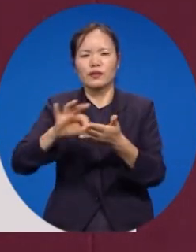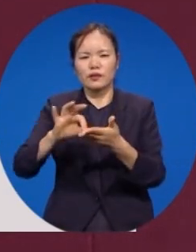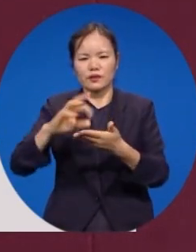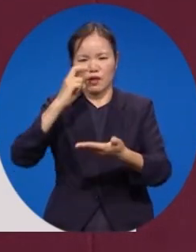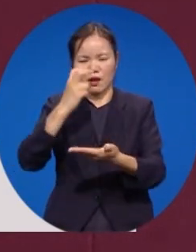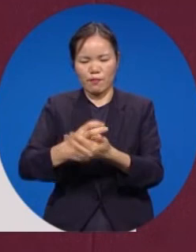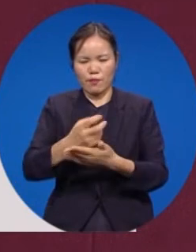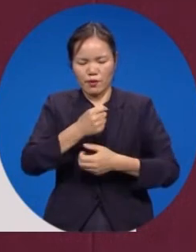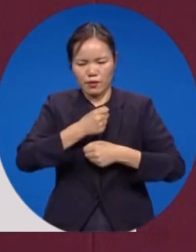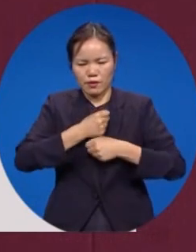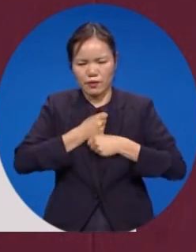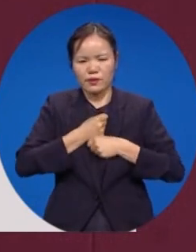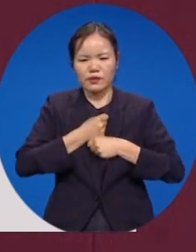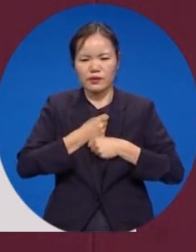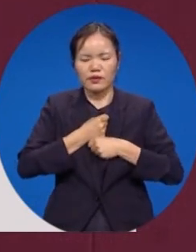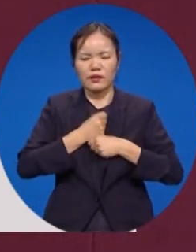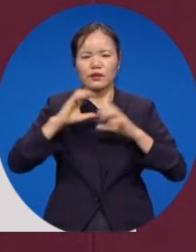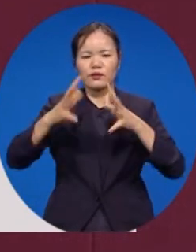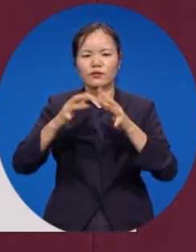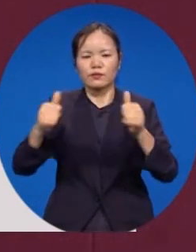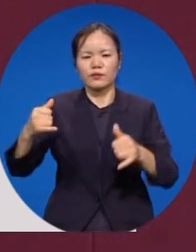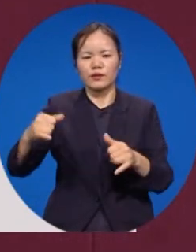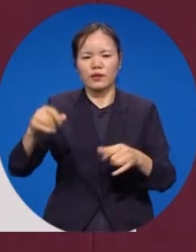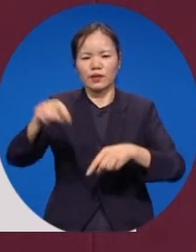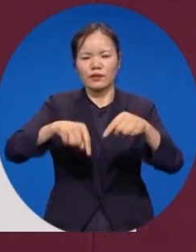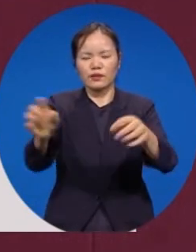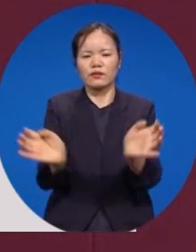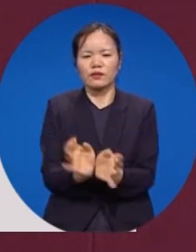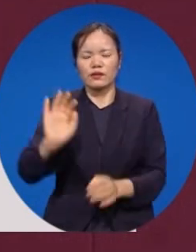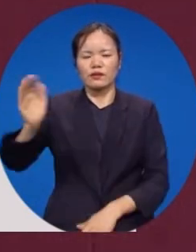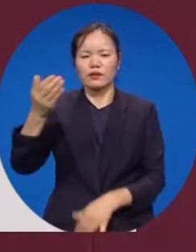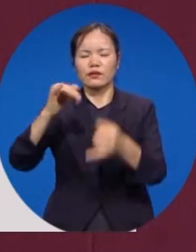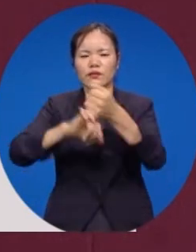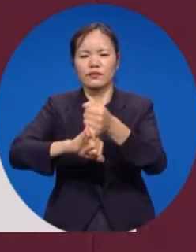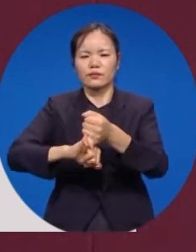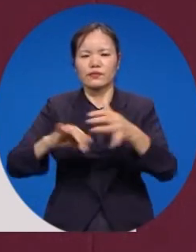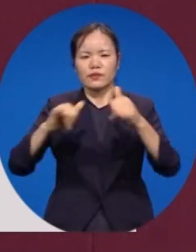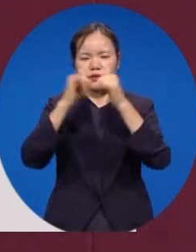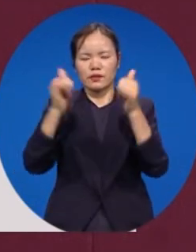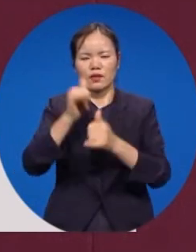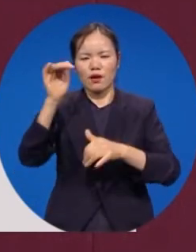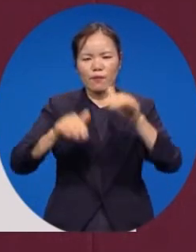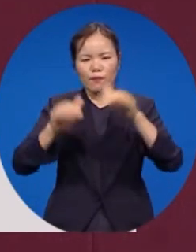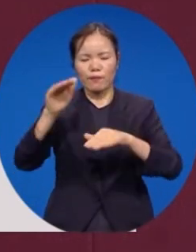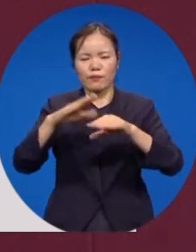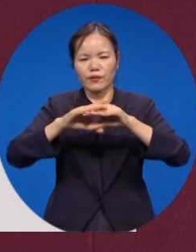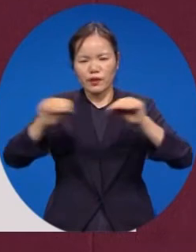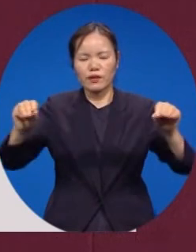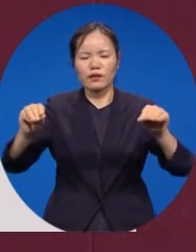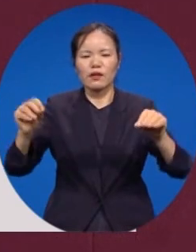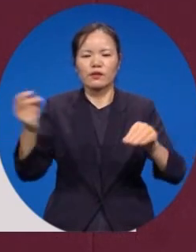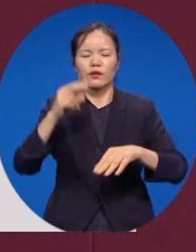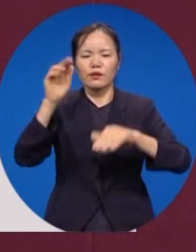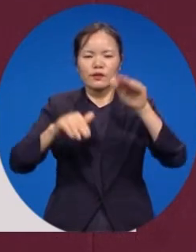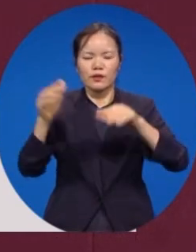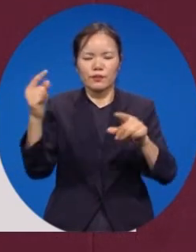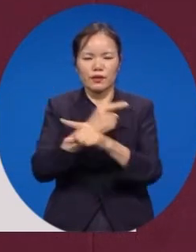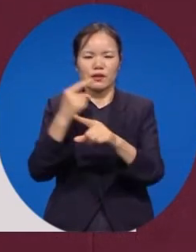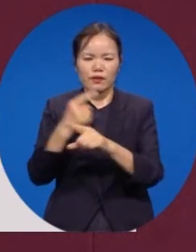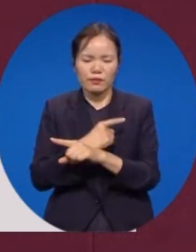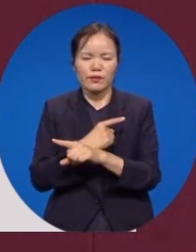질서를 수호하는 국민의 정당이 되겠습니다. 사회적 불평등을 해소하고 차별을